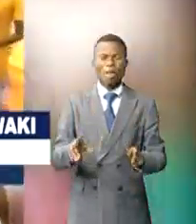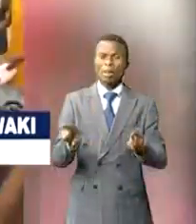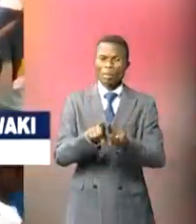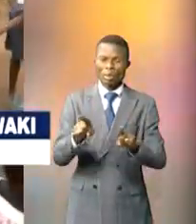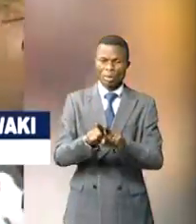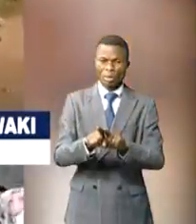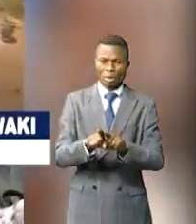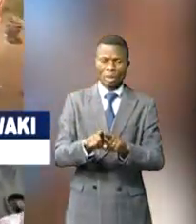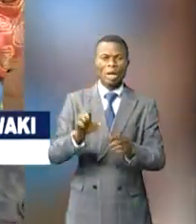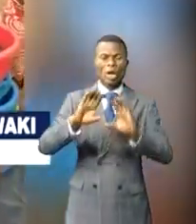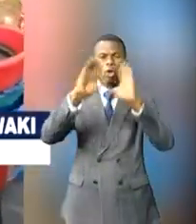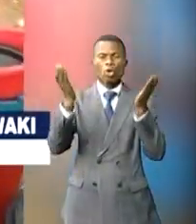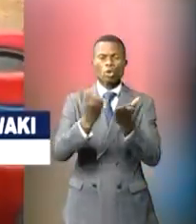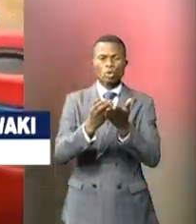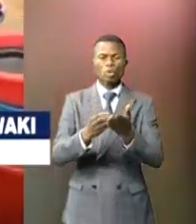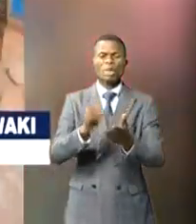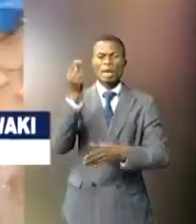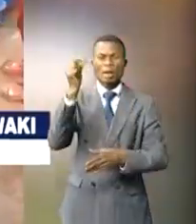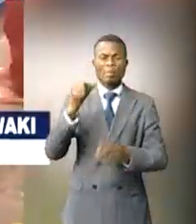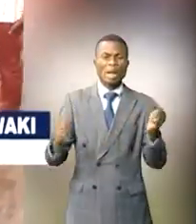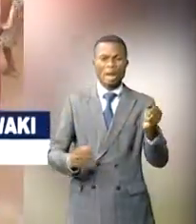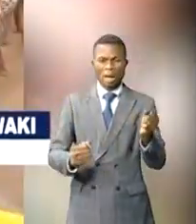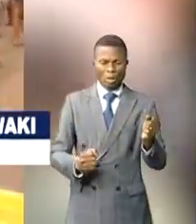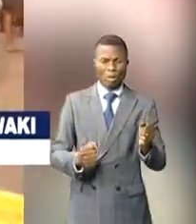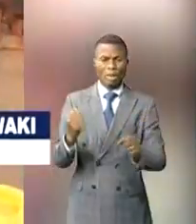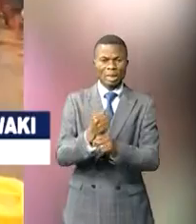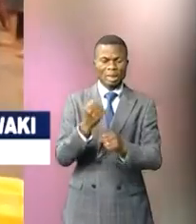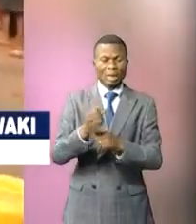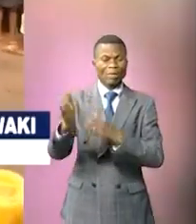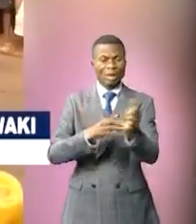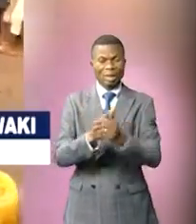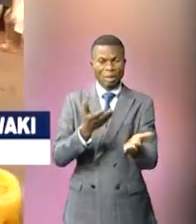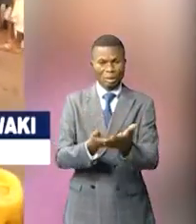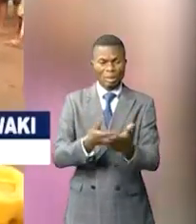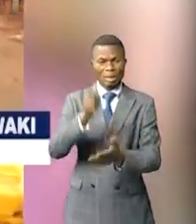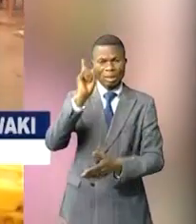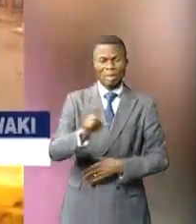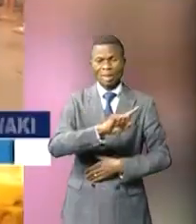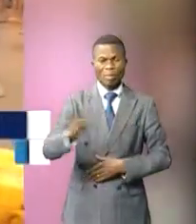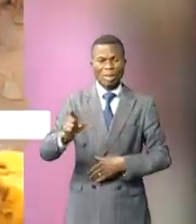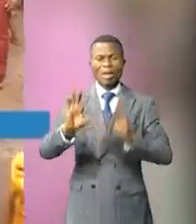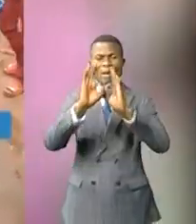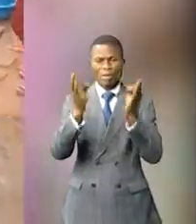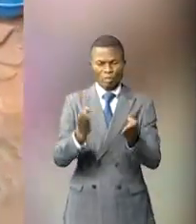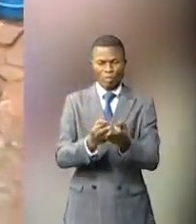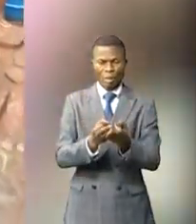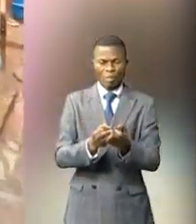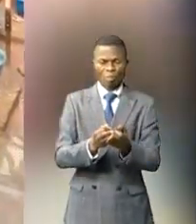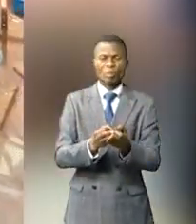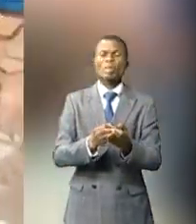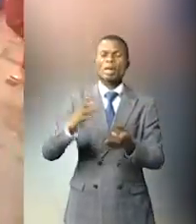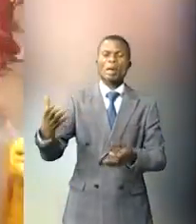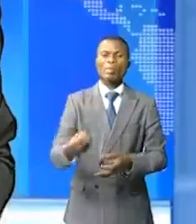par des compagnies minières angolaises. Grâce à cette action palliative, plus de 100 000 familles sont servies tous les